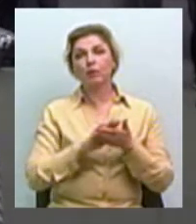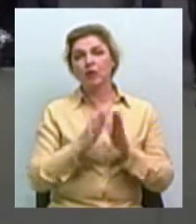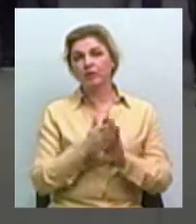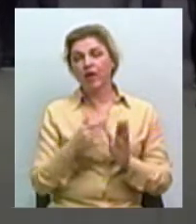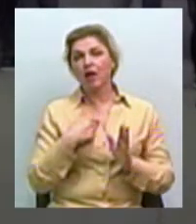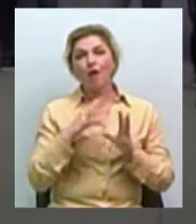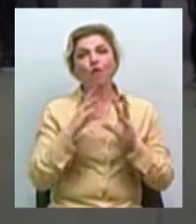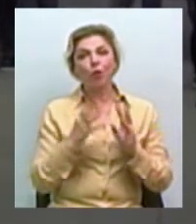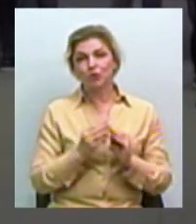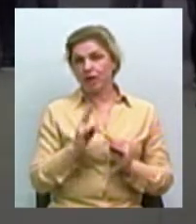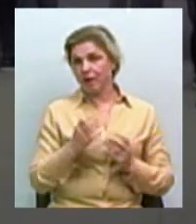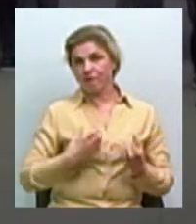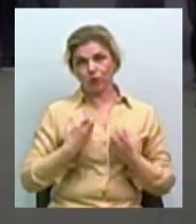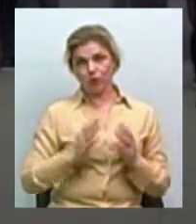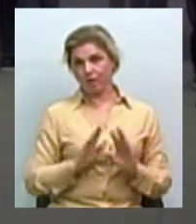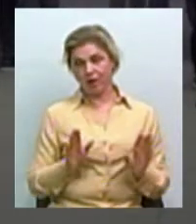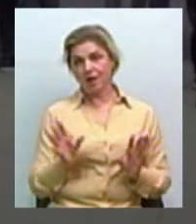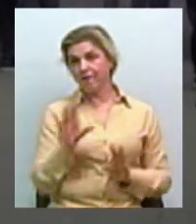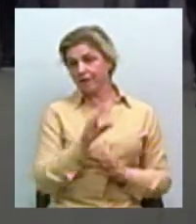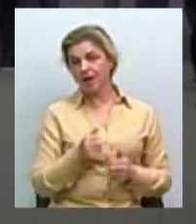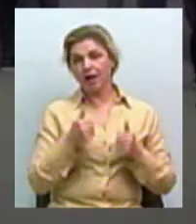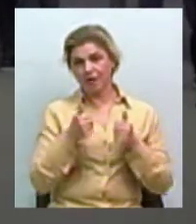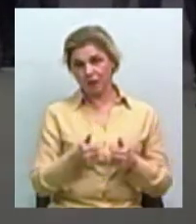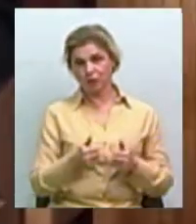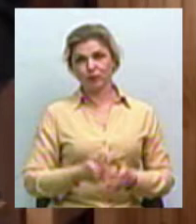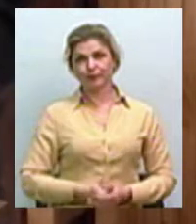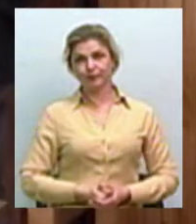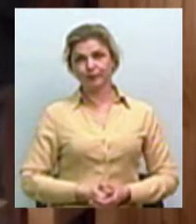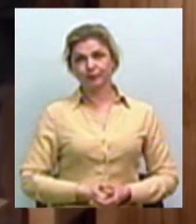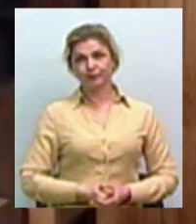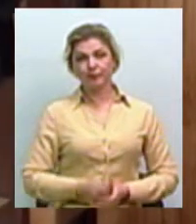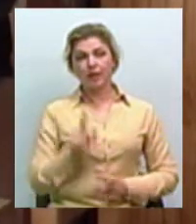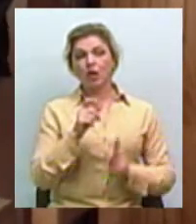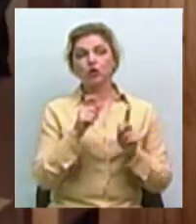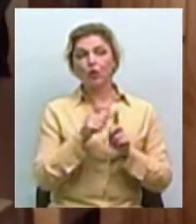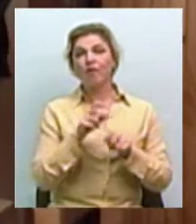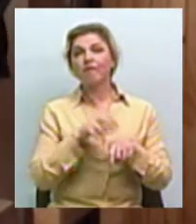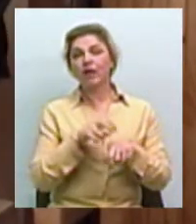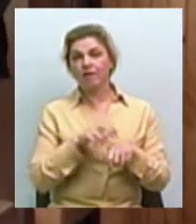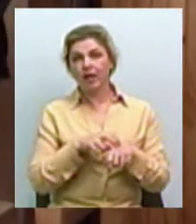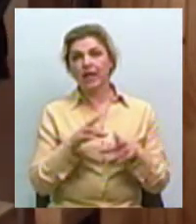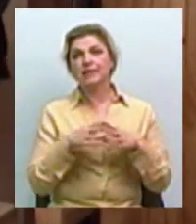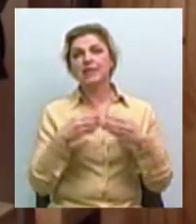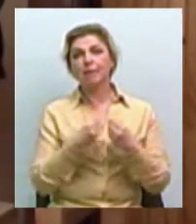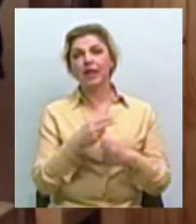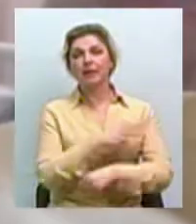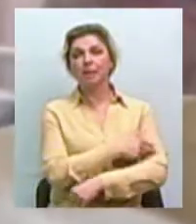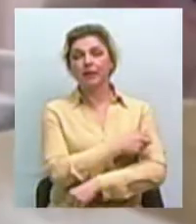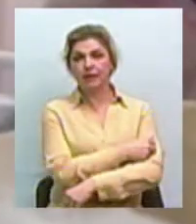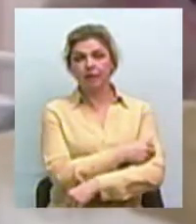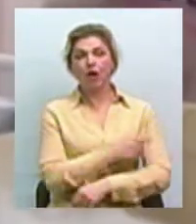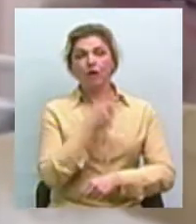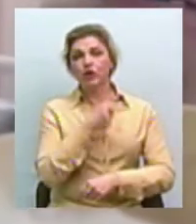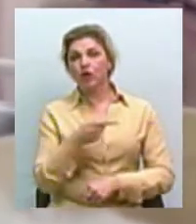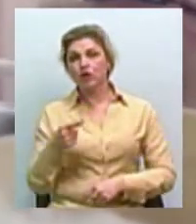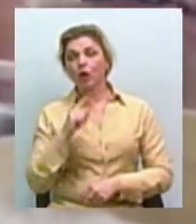і не турбувалася. Тобто все класно, оперативно, швидко. За словами лікарки загальної практики сімейної медицини Мар'яни Моланич, протягом